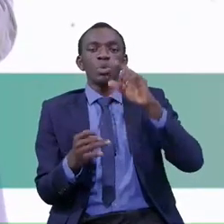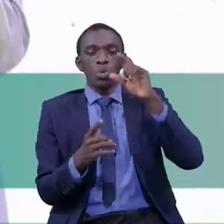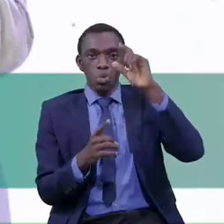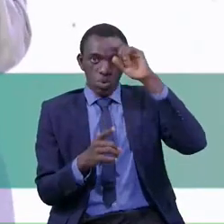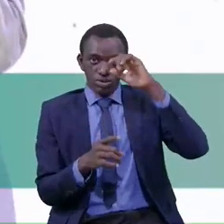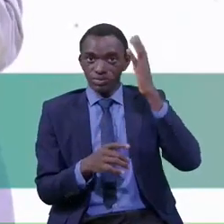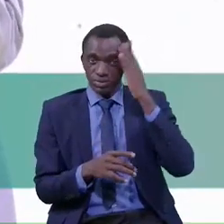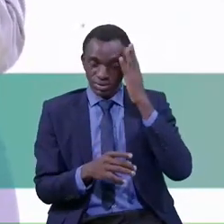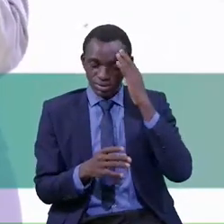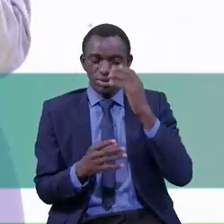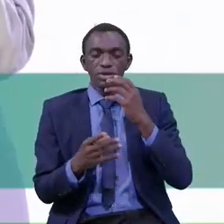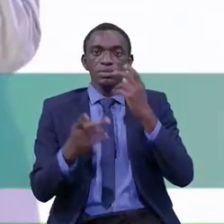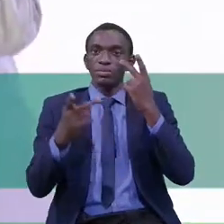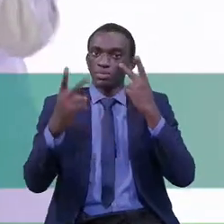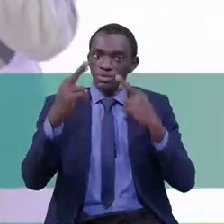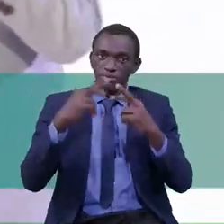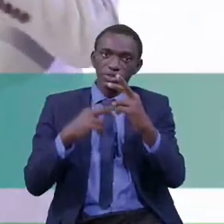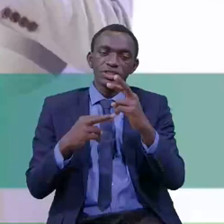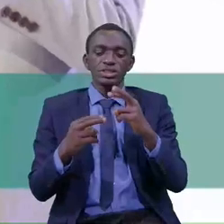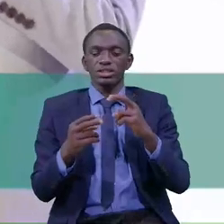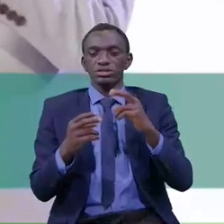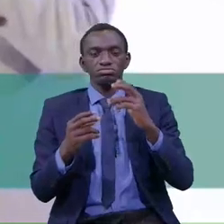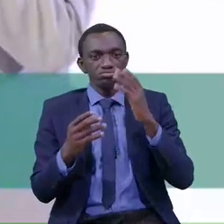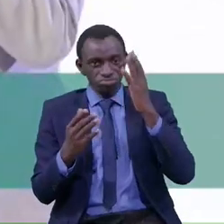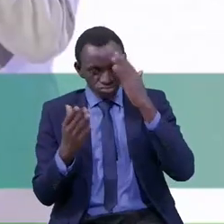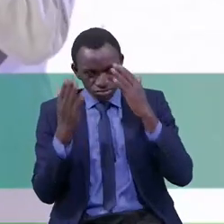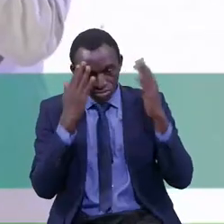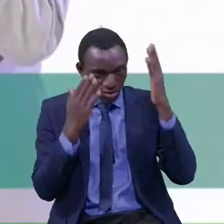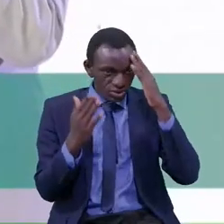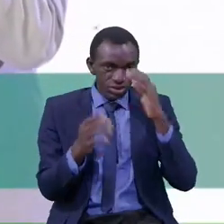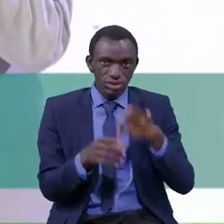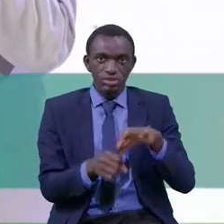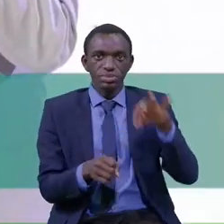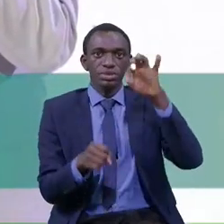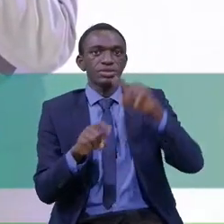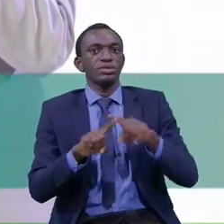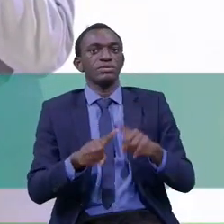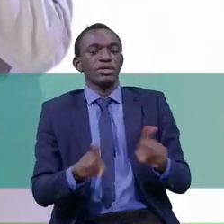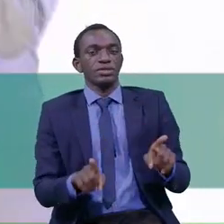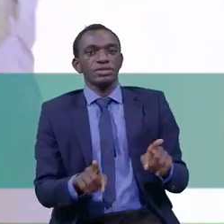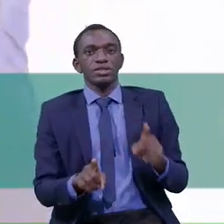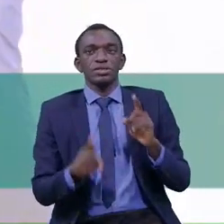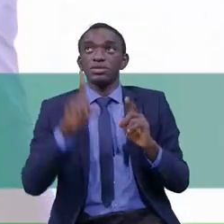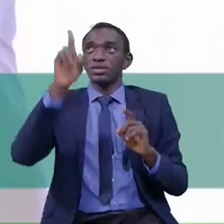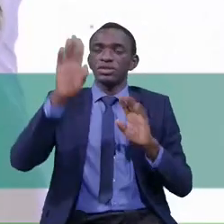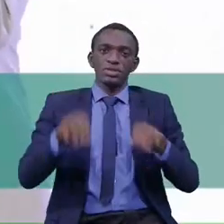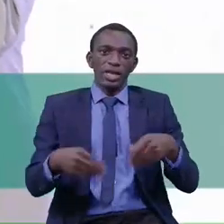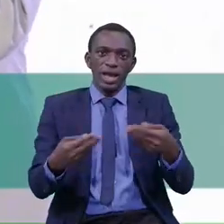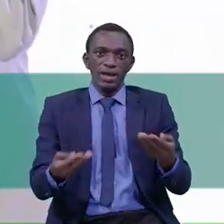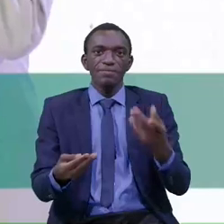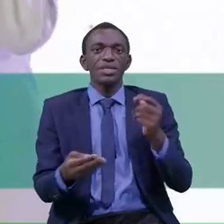prophétie, le discernement des esprits, il donne cela, il fait le don de